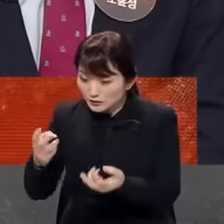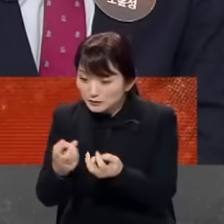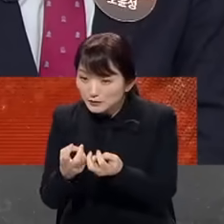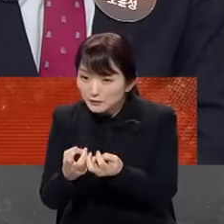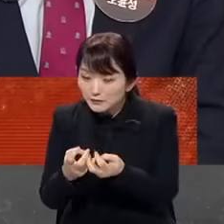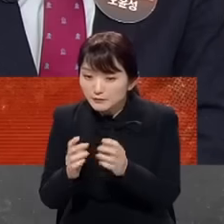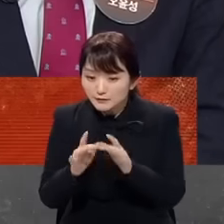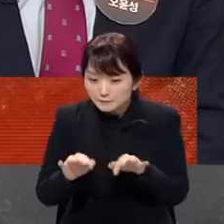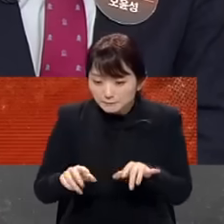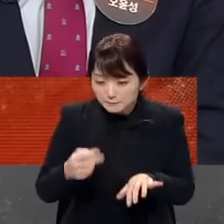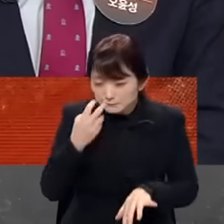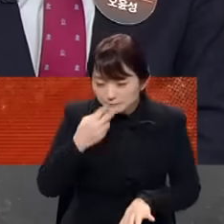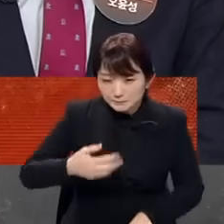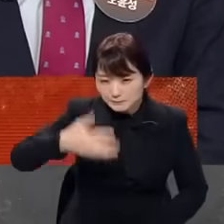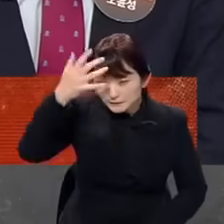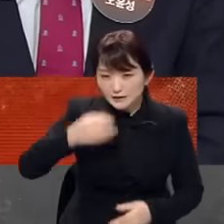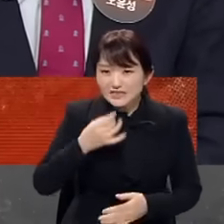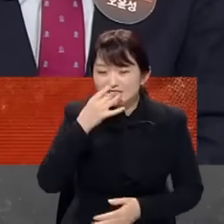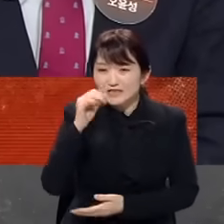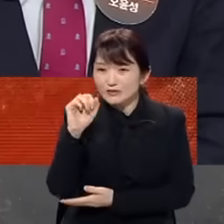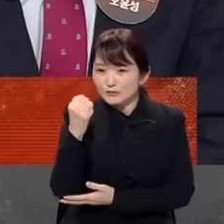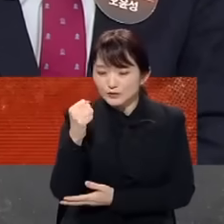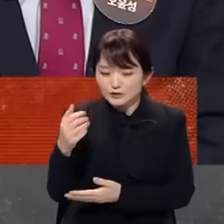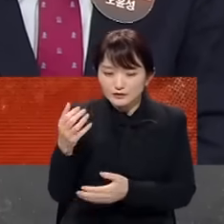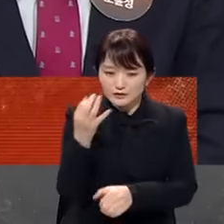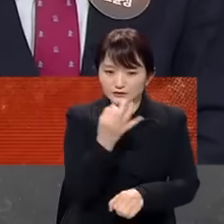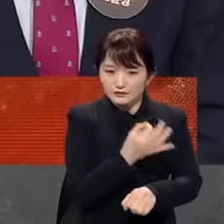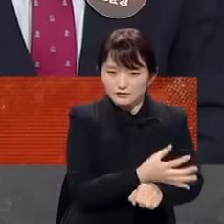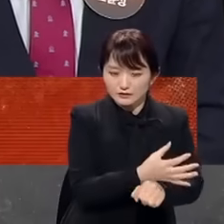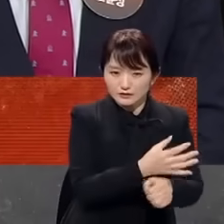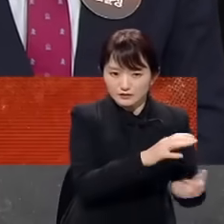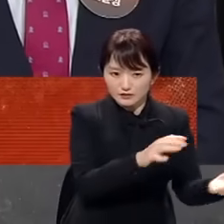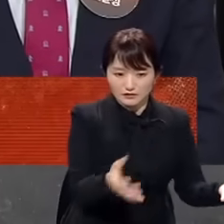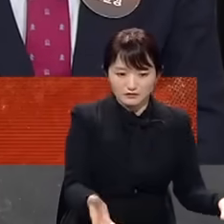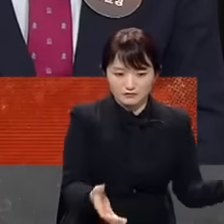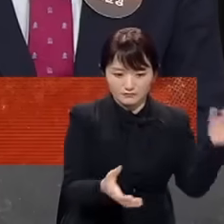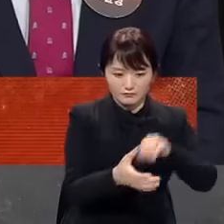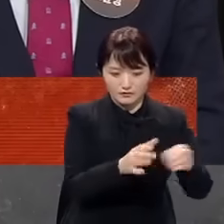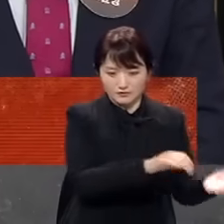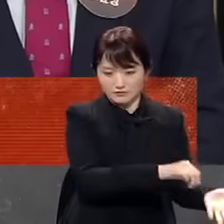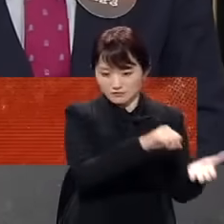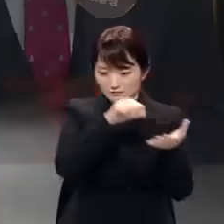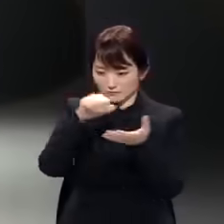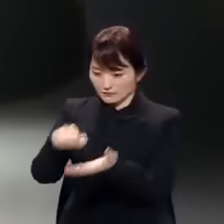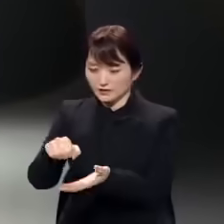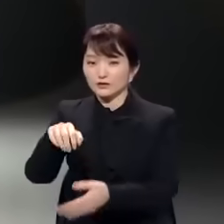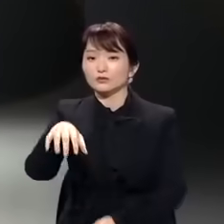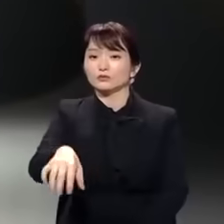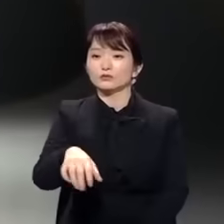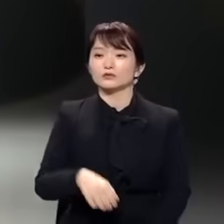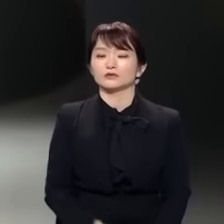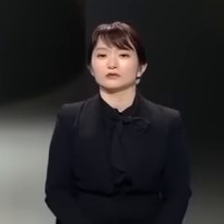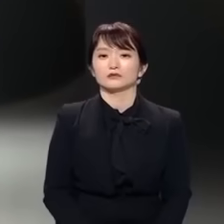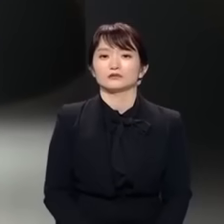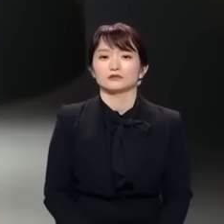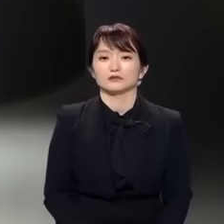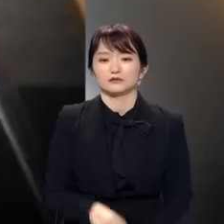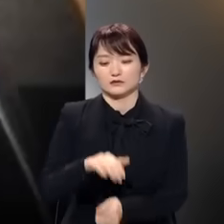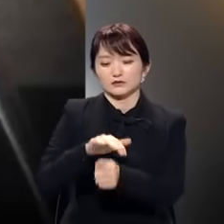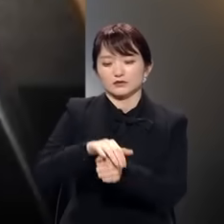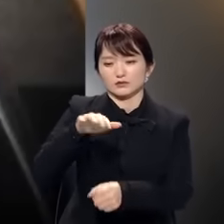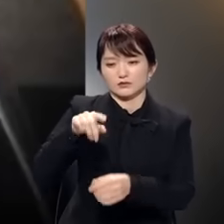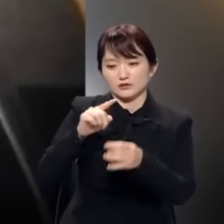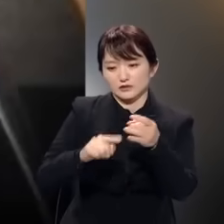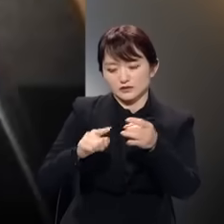포대자루를 갖다가 구입을 하고 시신을 차로 옮겨서 갔는데 그 간 곳이 어디냐면 경주에 있는 한 사찰